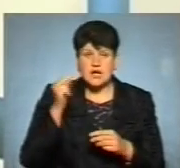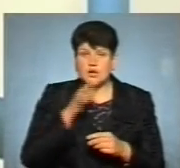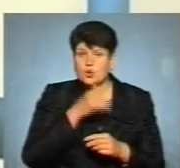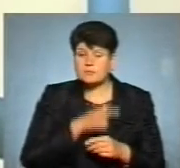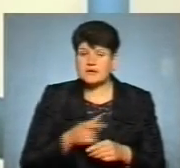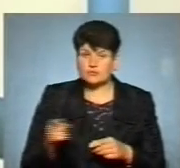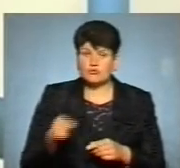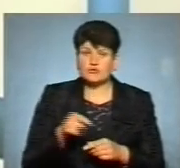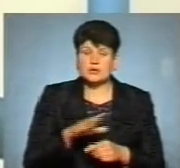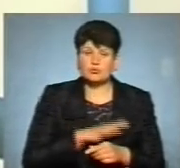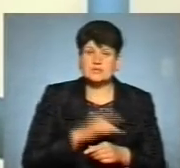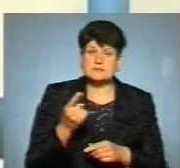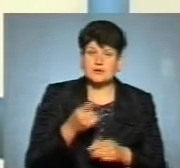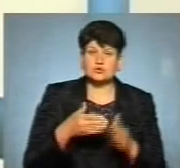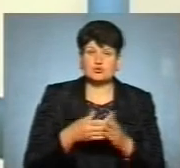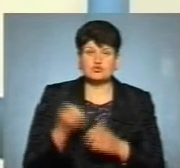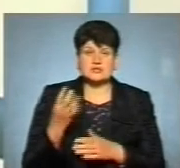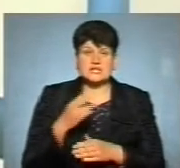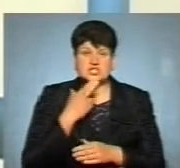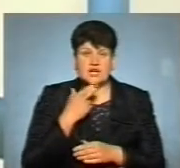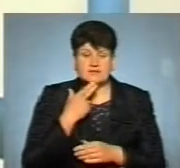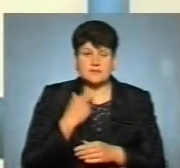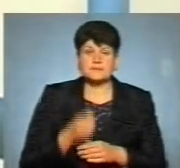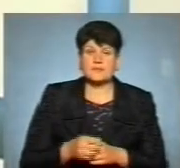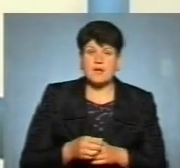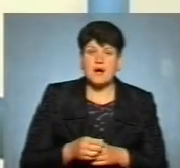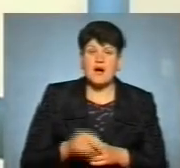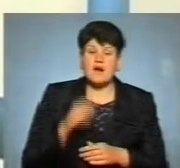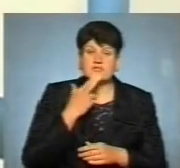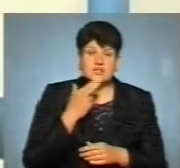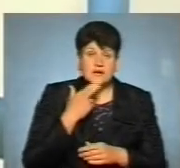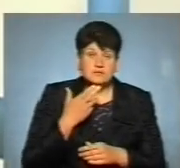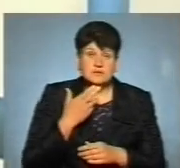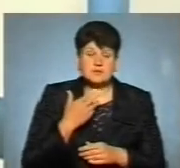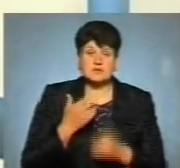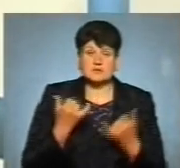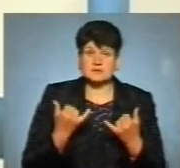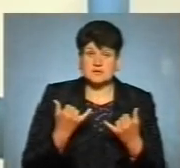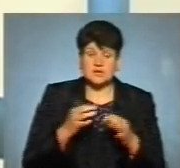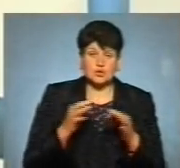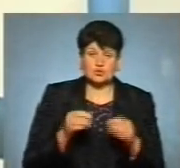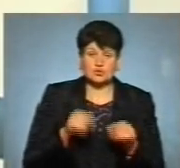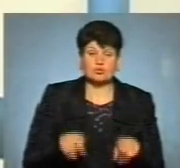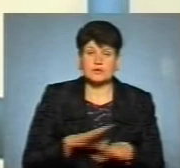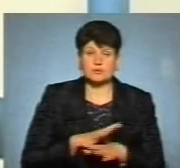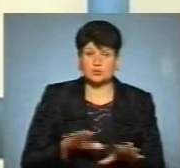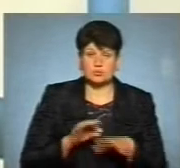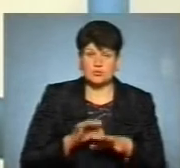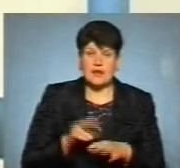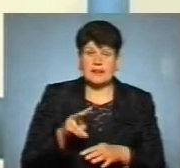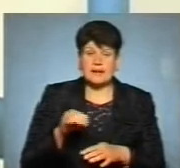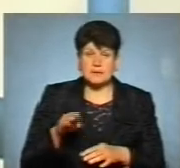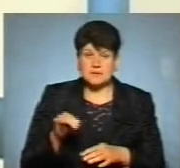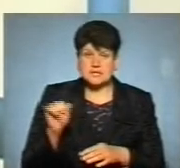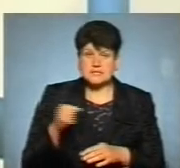вони були з 1 по 14 червня, на 14 днів. Ну а в червні, відповідно, на зараз нічого такого не буде проводитися, а в липні, в серпні